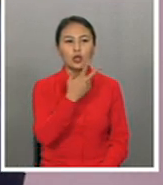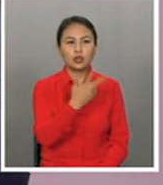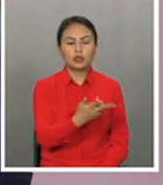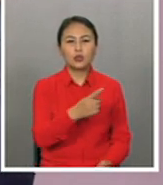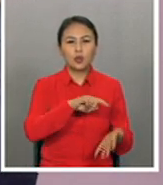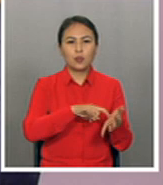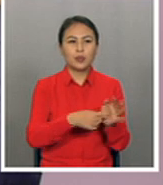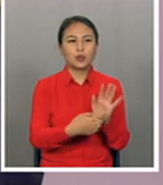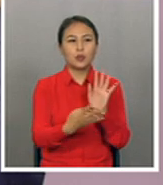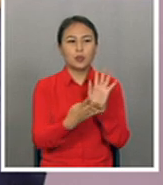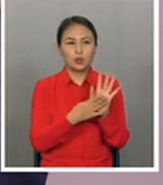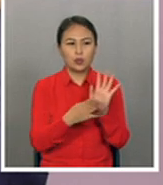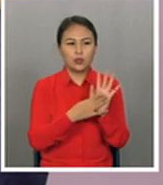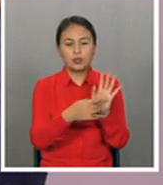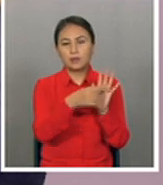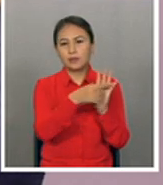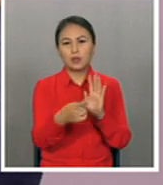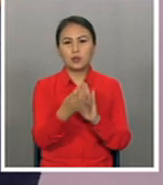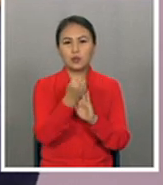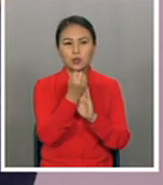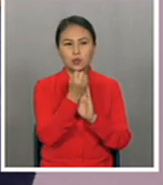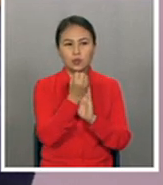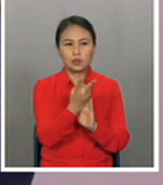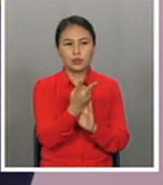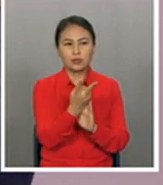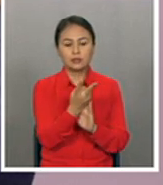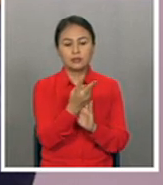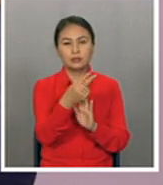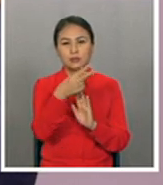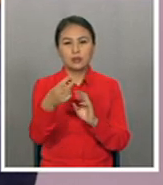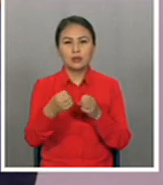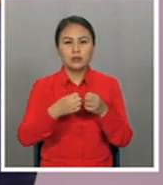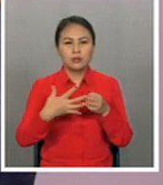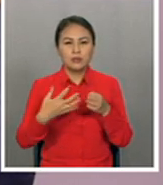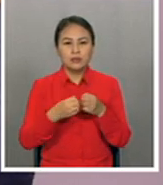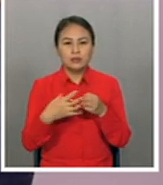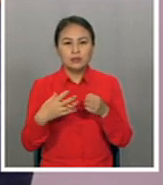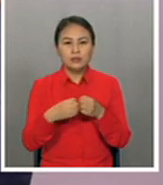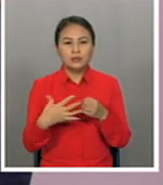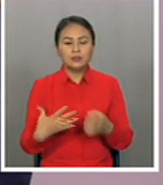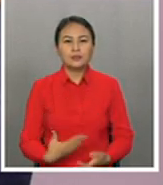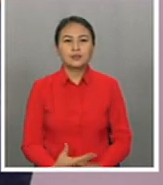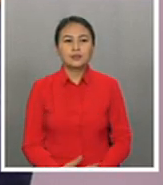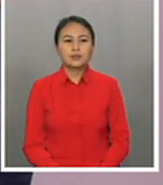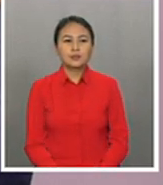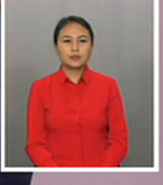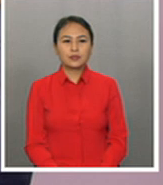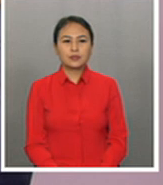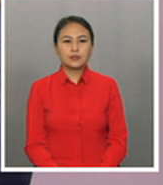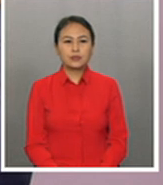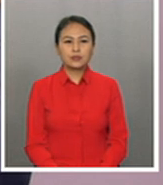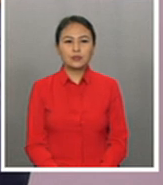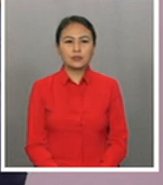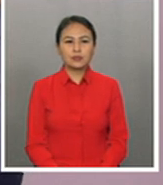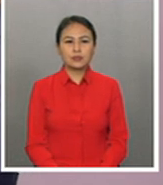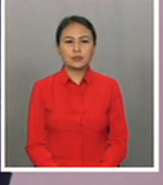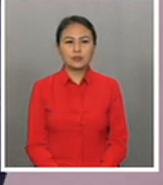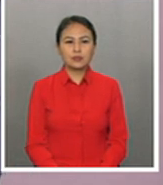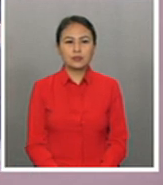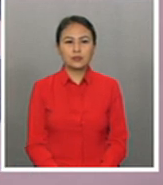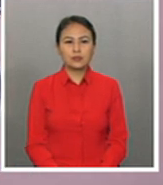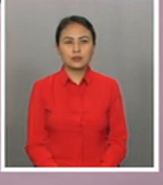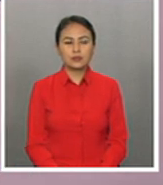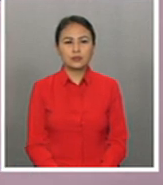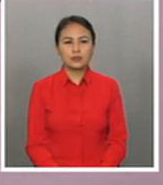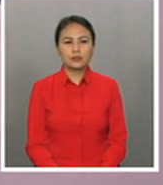3 пен 9-дың көбейтіндісінен 12-ні азайтсақ, өрнектің мәні 15-ке тең болады.